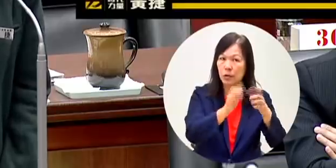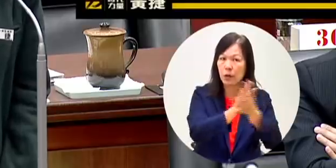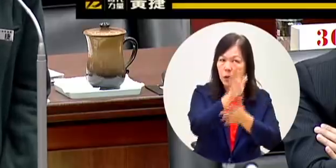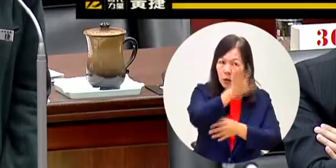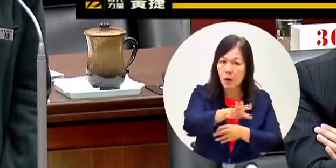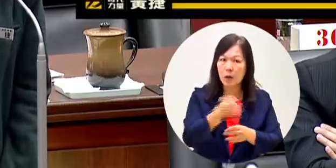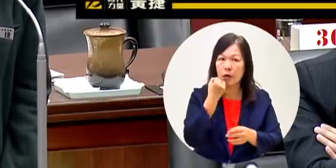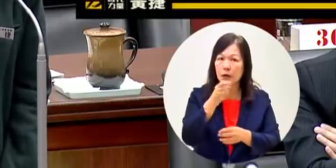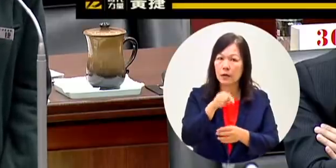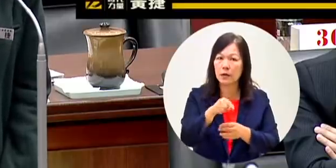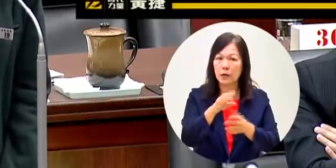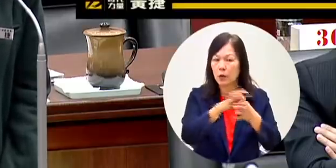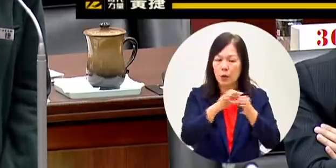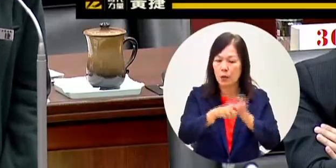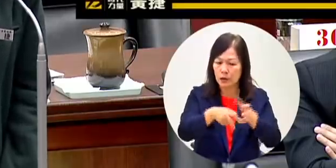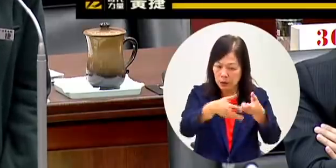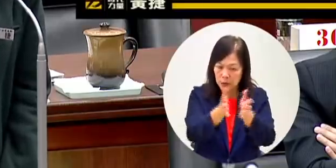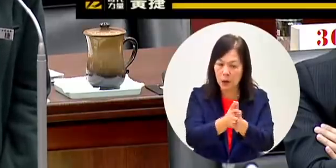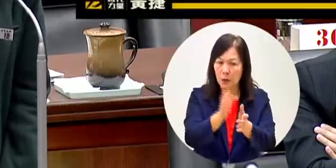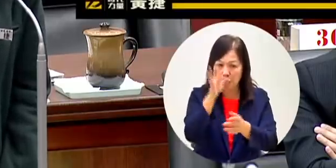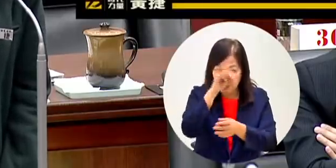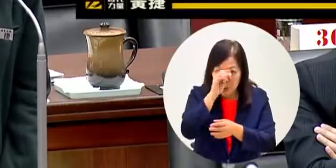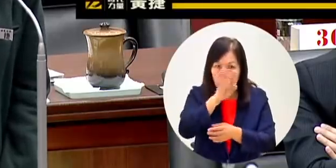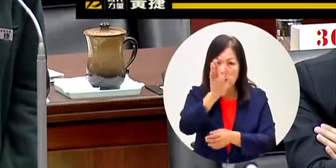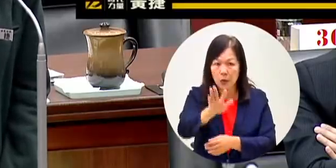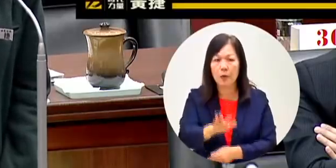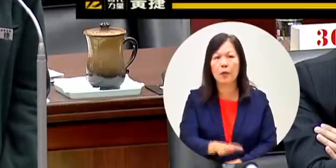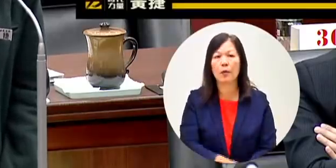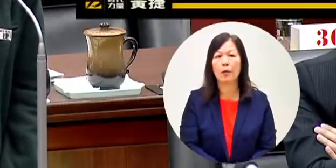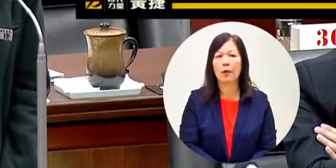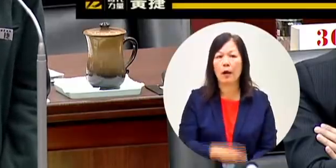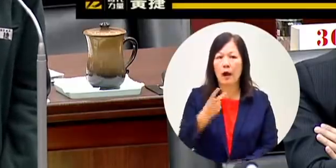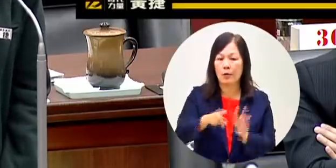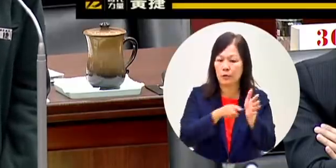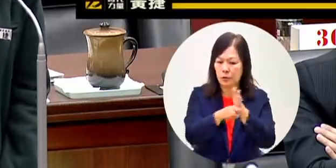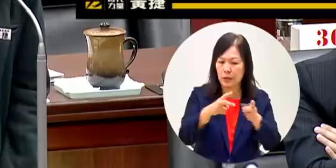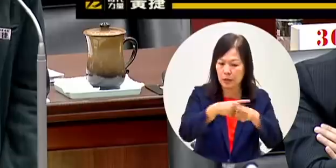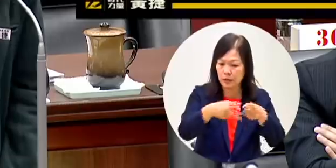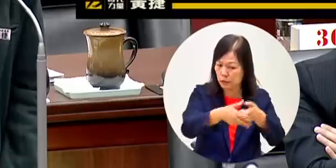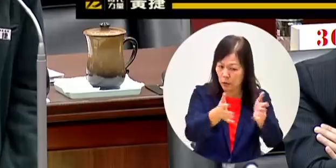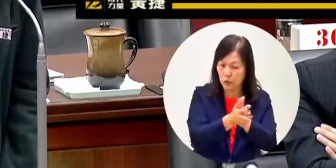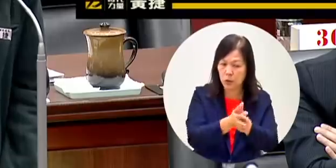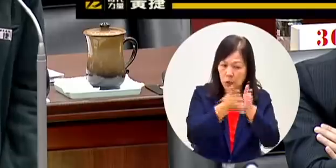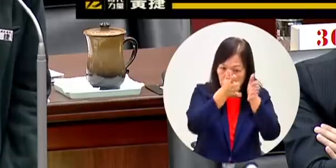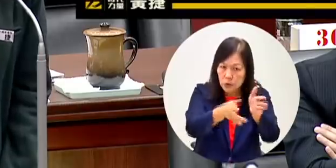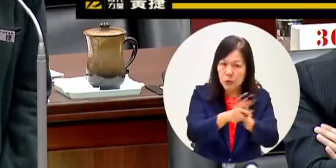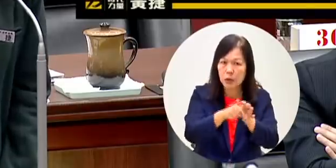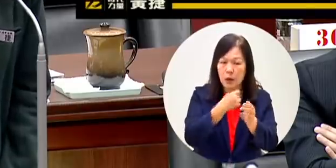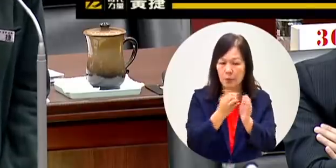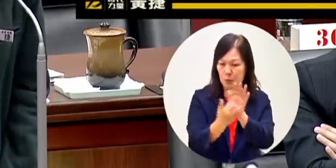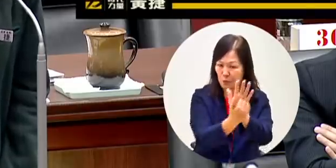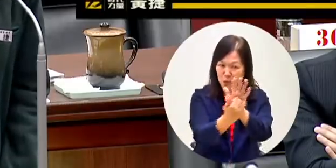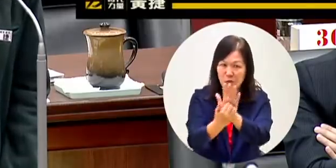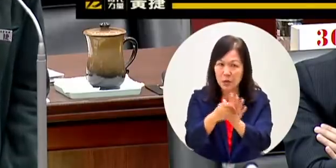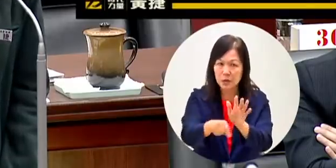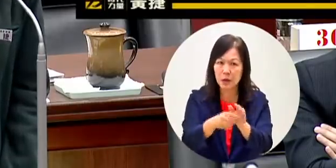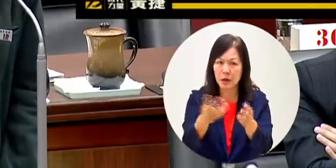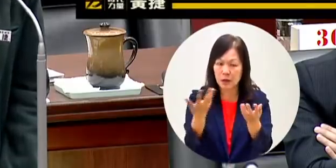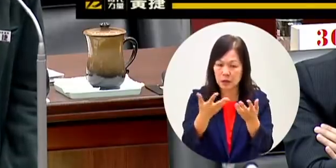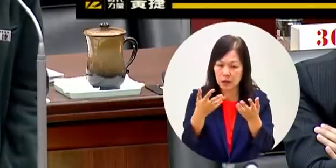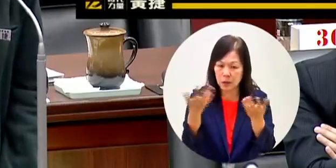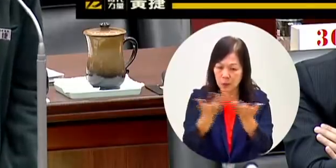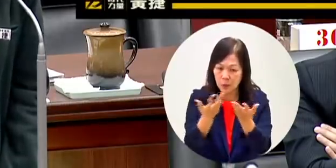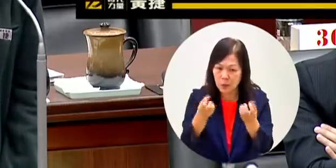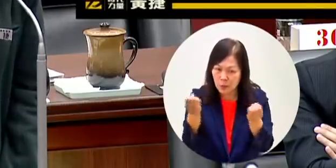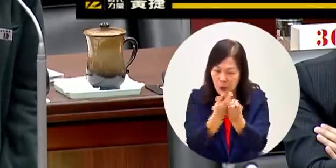外，更要做一个专案小组来评估说怎么样来预防类似的公安意外的产生，因为其实它已经发生